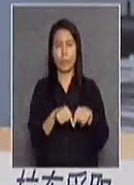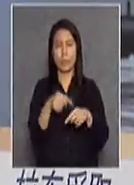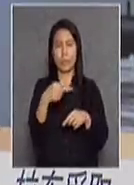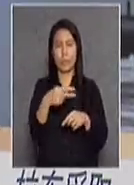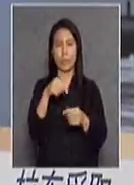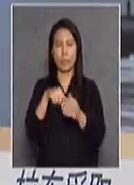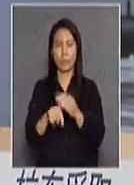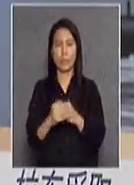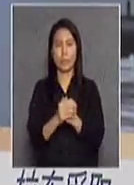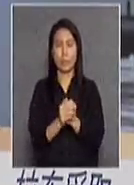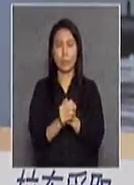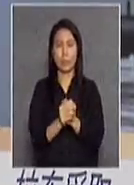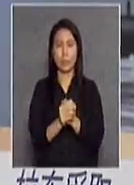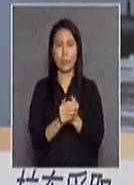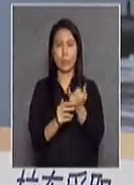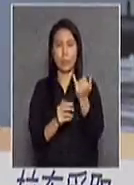的第